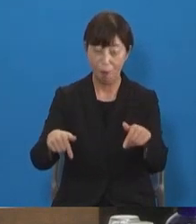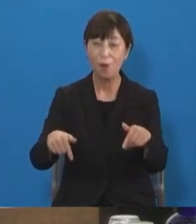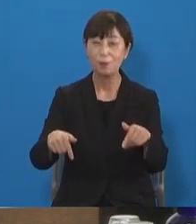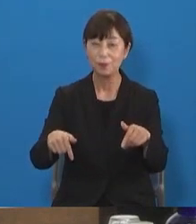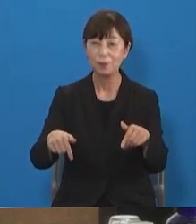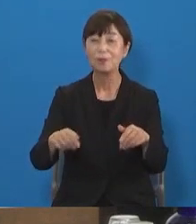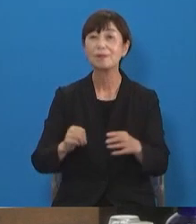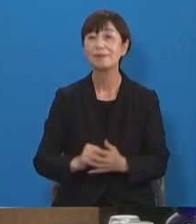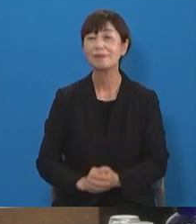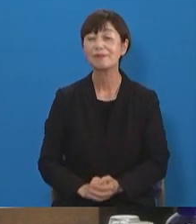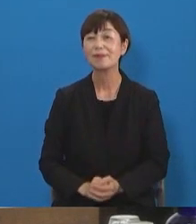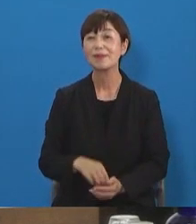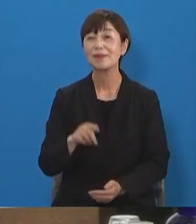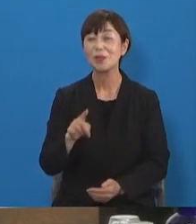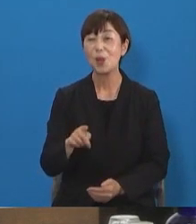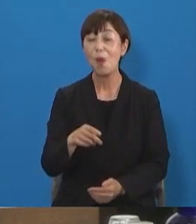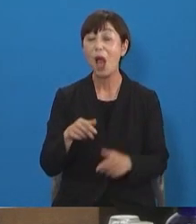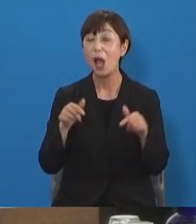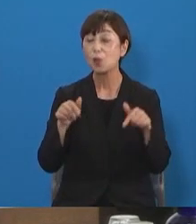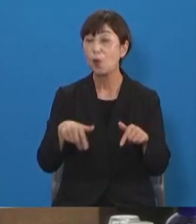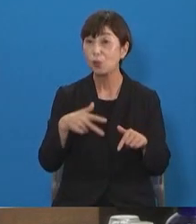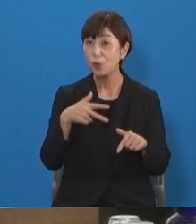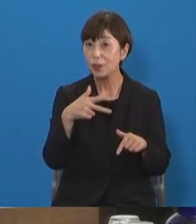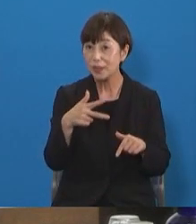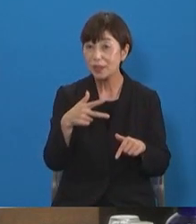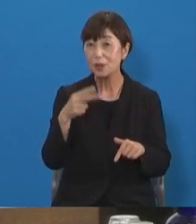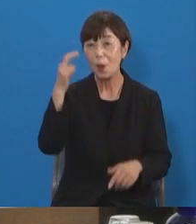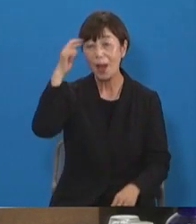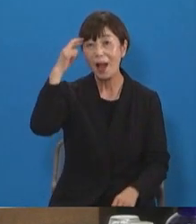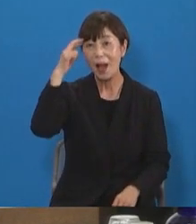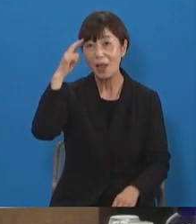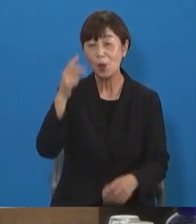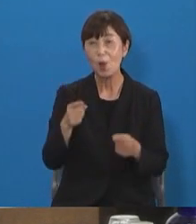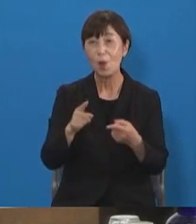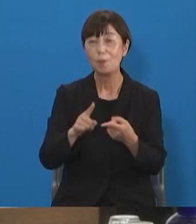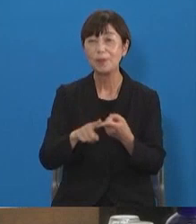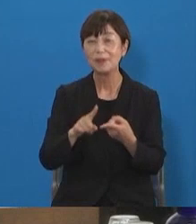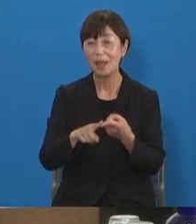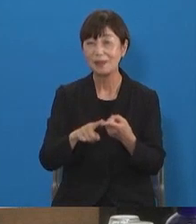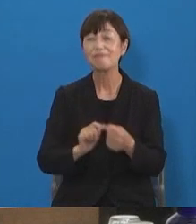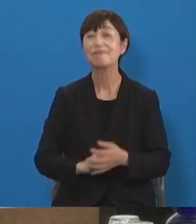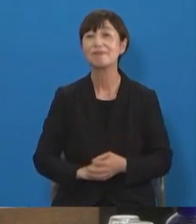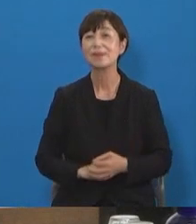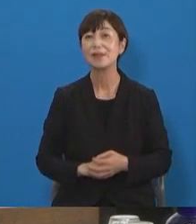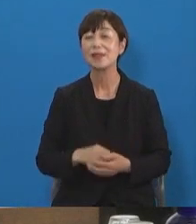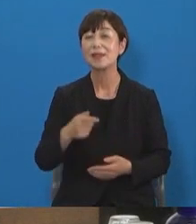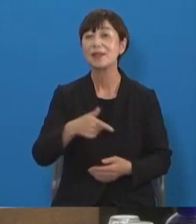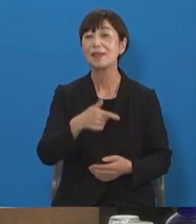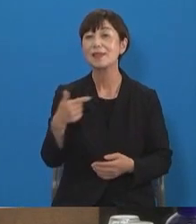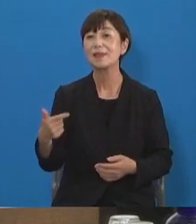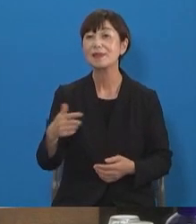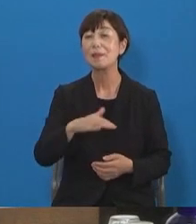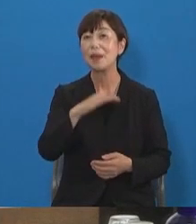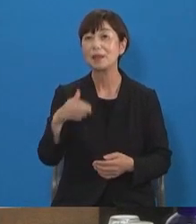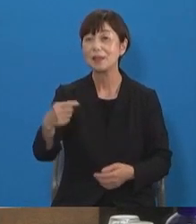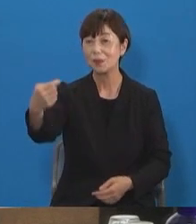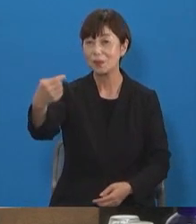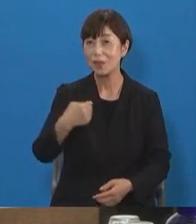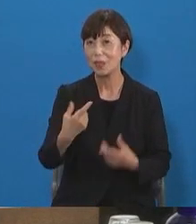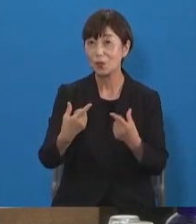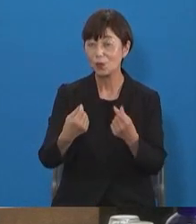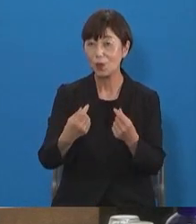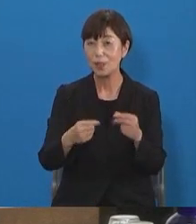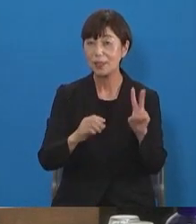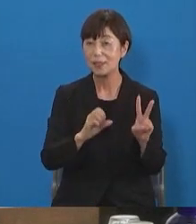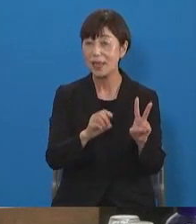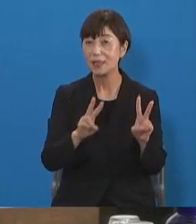くりは、まさに本市の理念と合致するものであります。西山議員ご指摘の歩くまち京都総合交通戦略